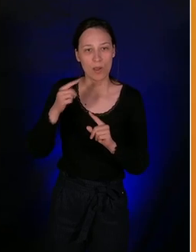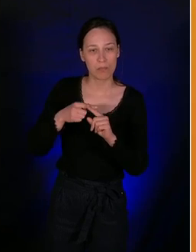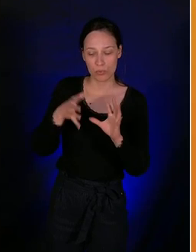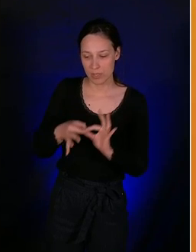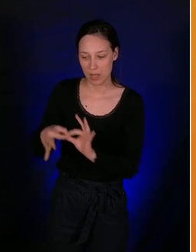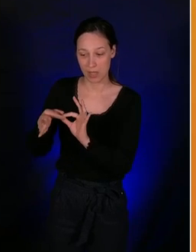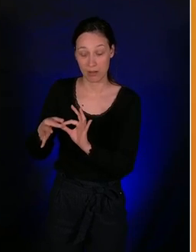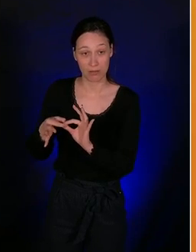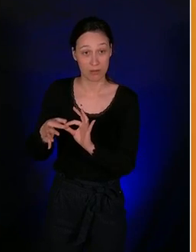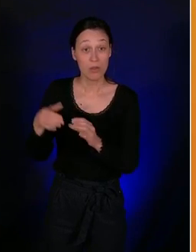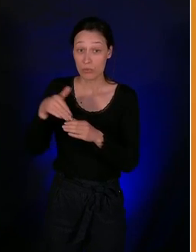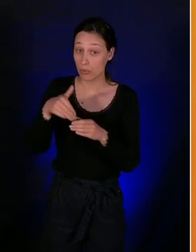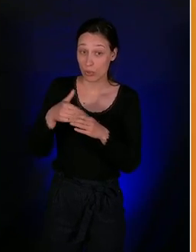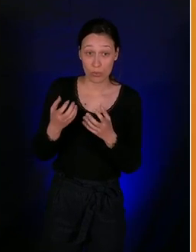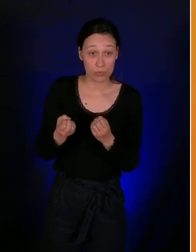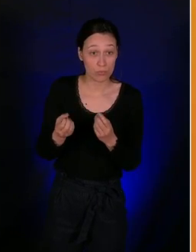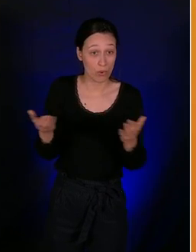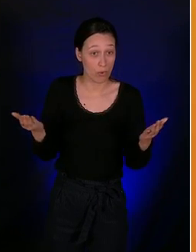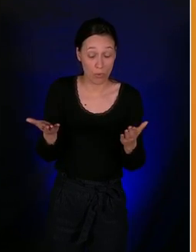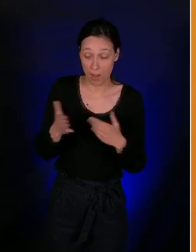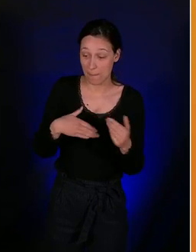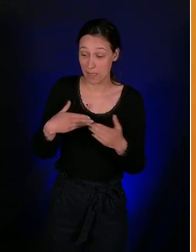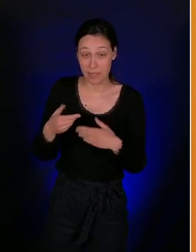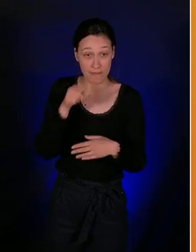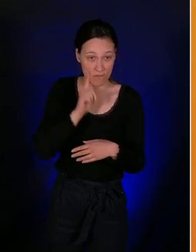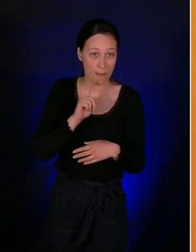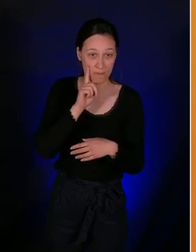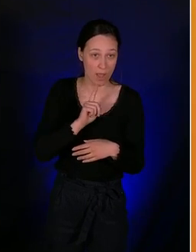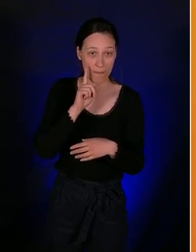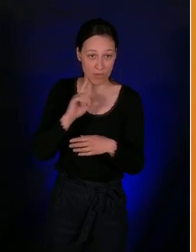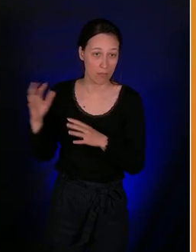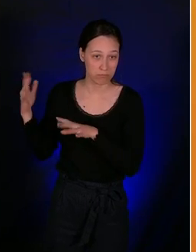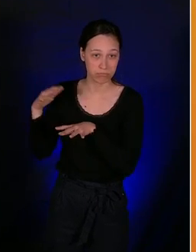typiquement féminisés, donc mal payés. Parce que